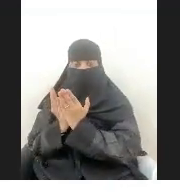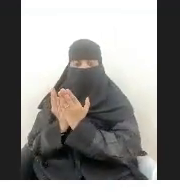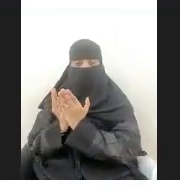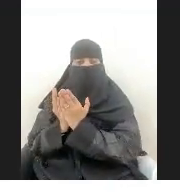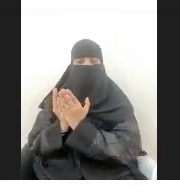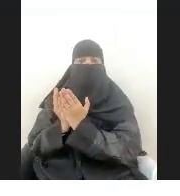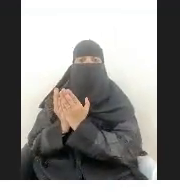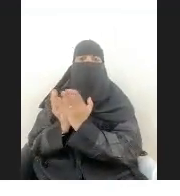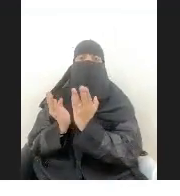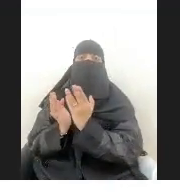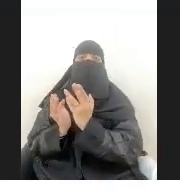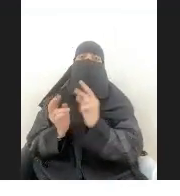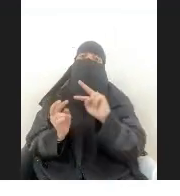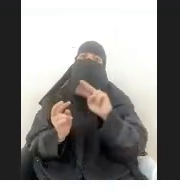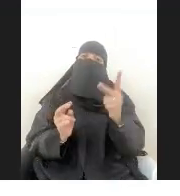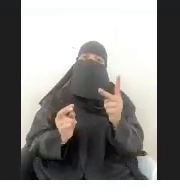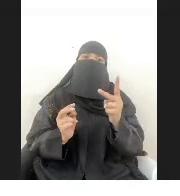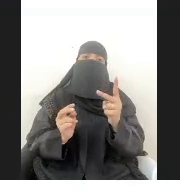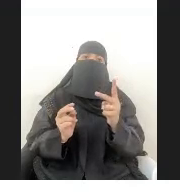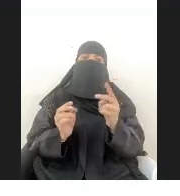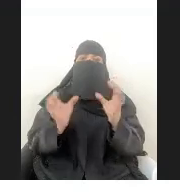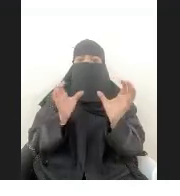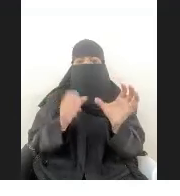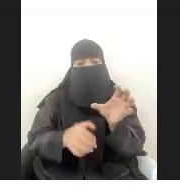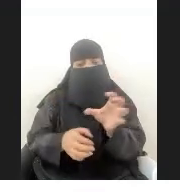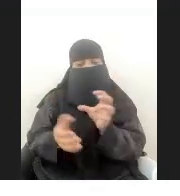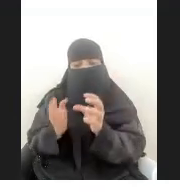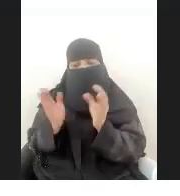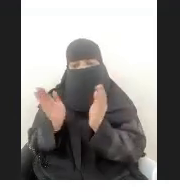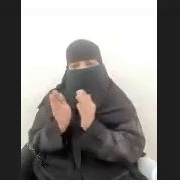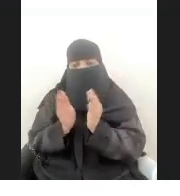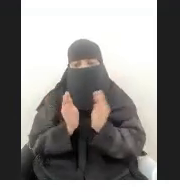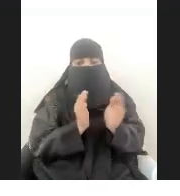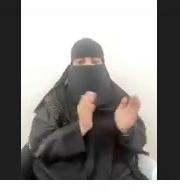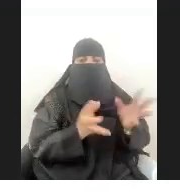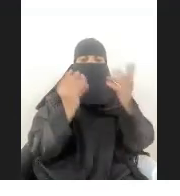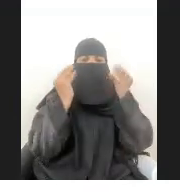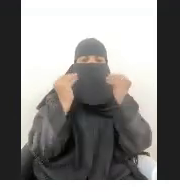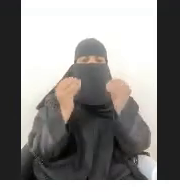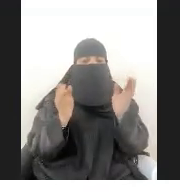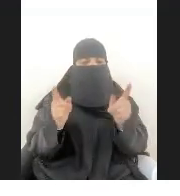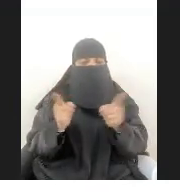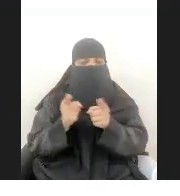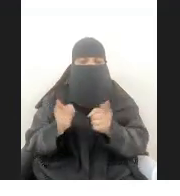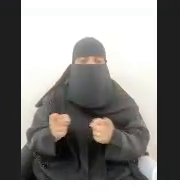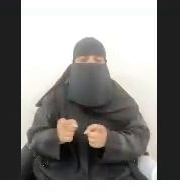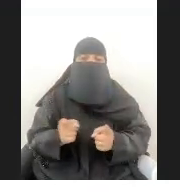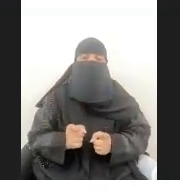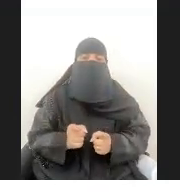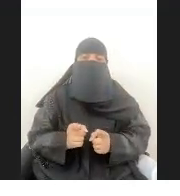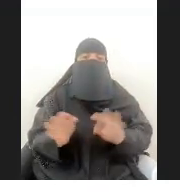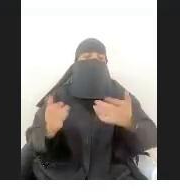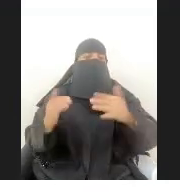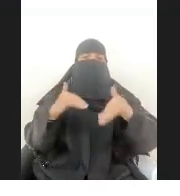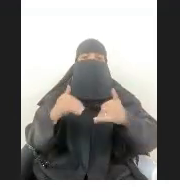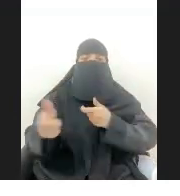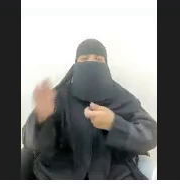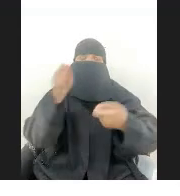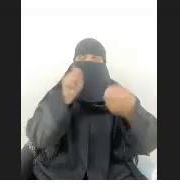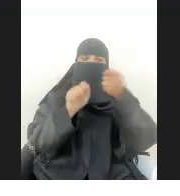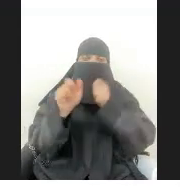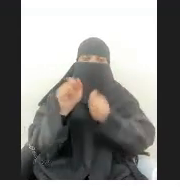أجزاء صغيرة وهكذا. كيف الكورس development and instructional design، كيف طريقة